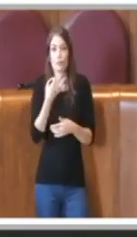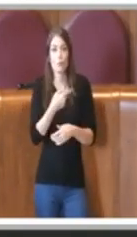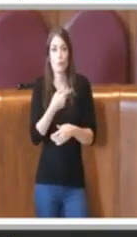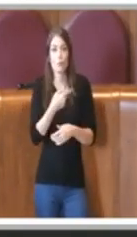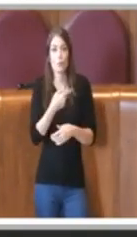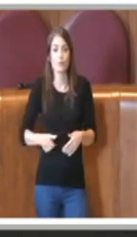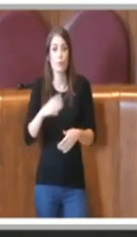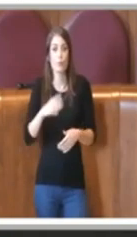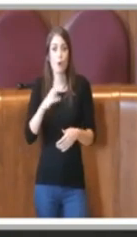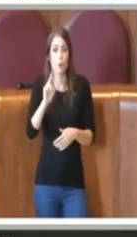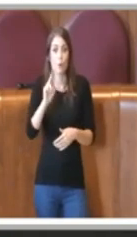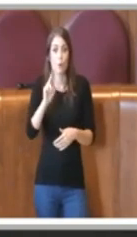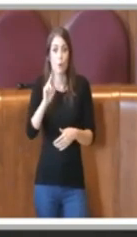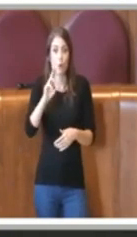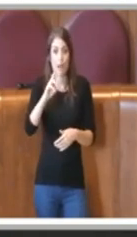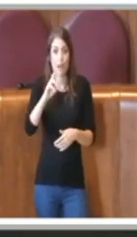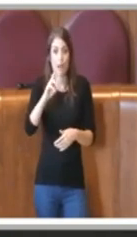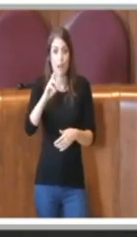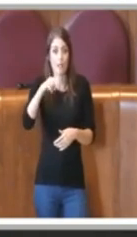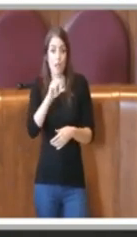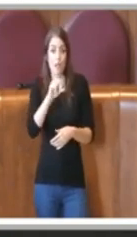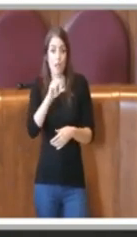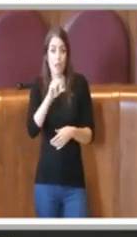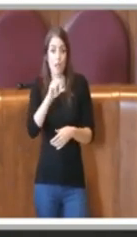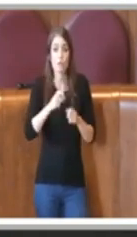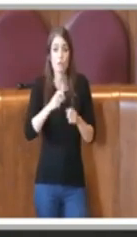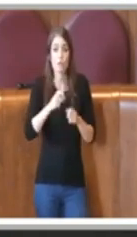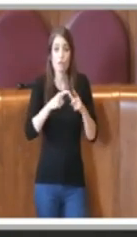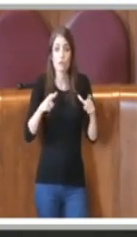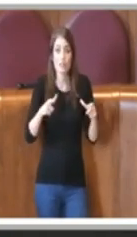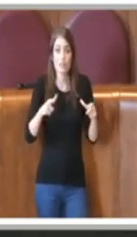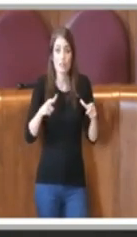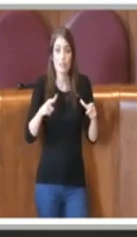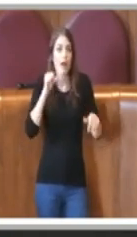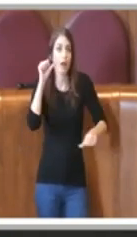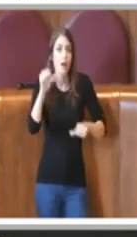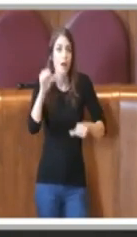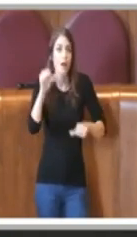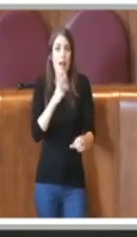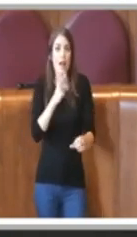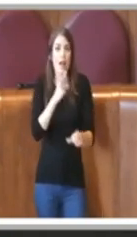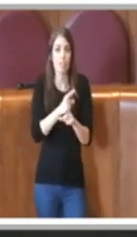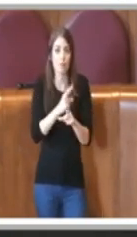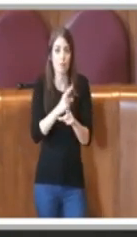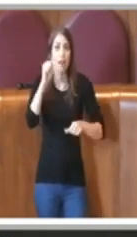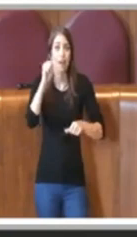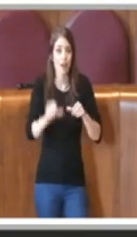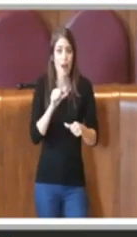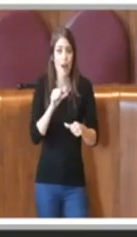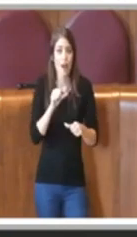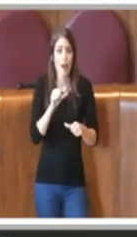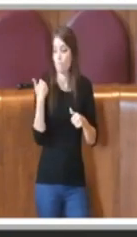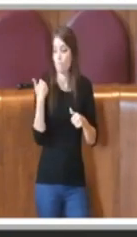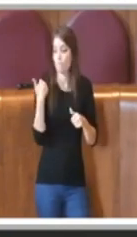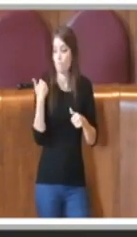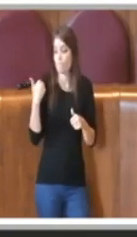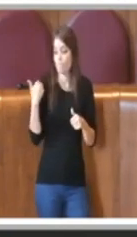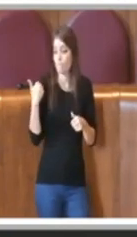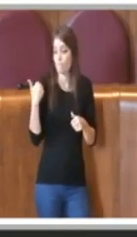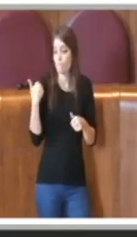ha preceduto, sicuramente la città non è immobile, la città cambia e negli ultimi anni c'è stata